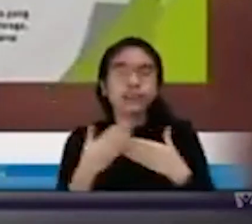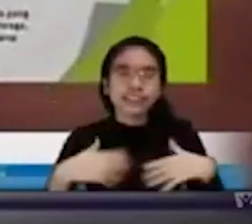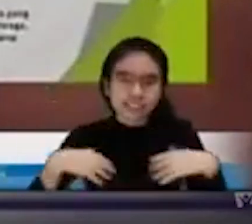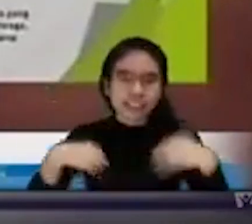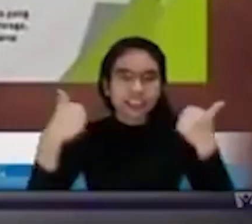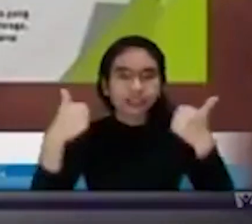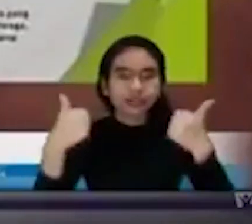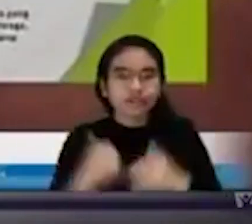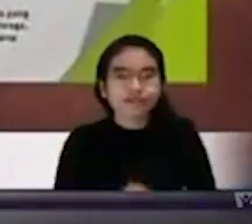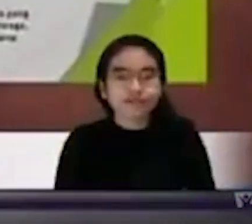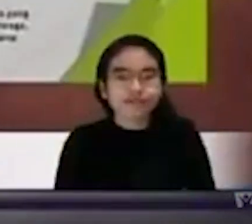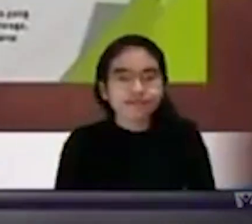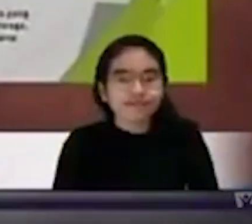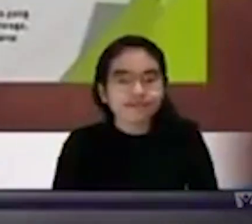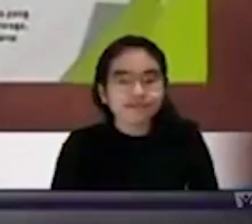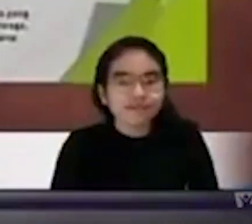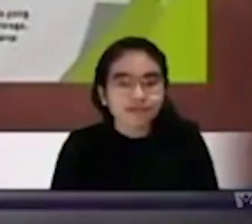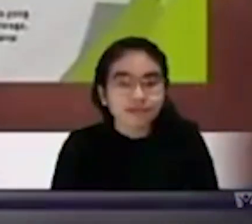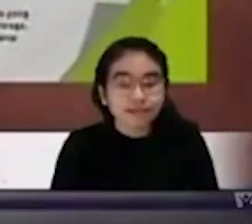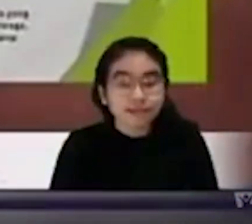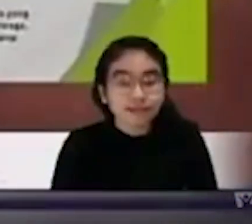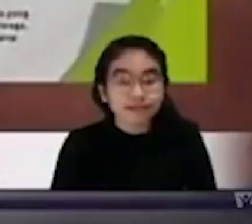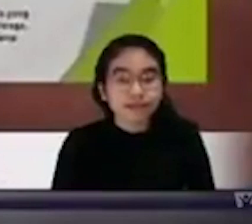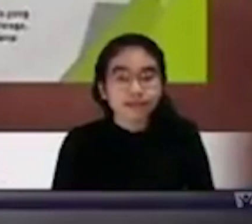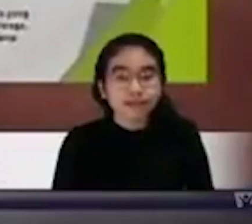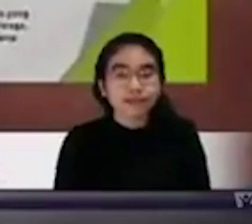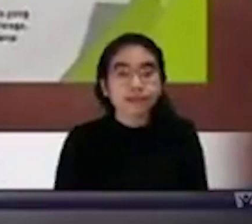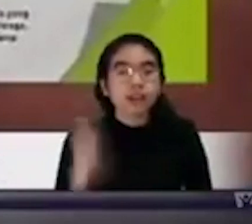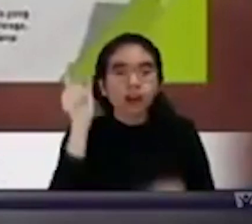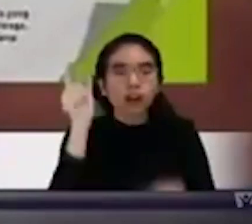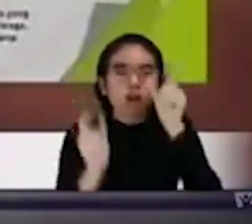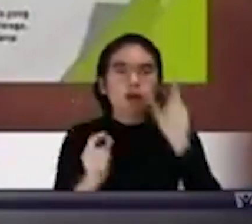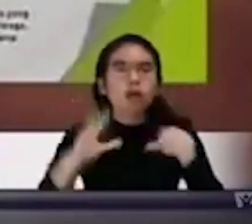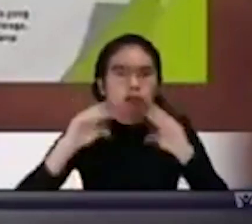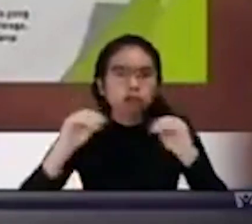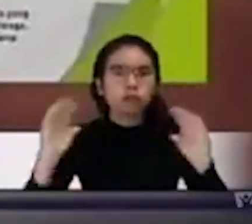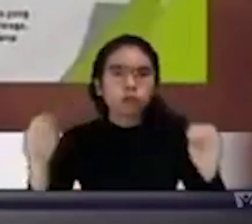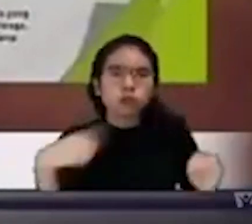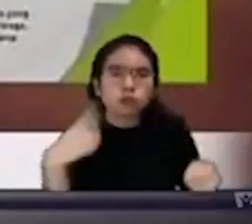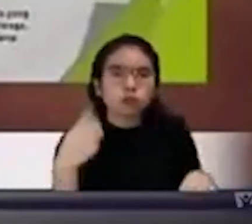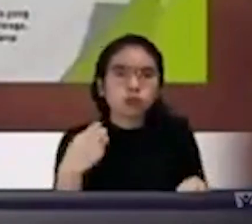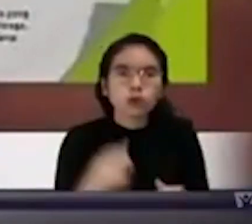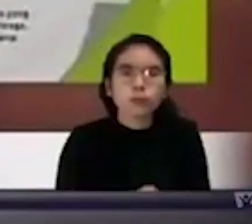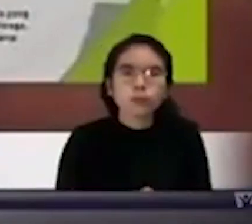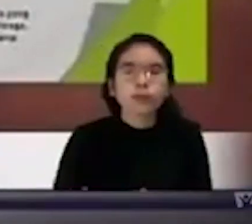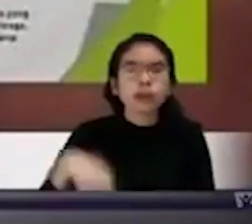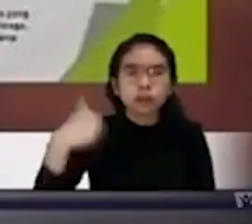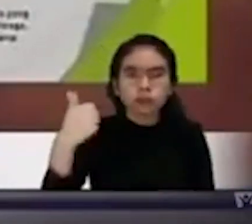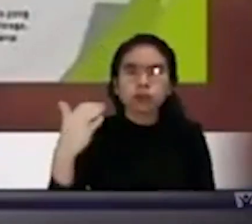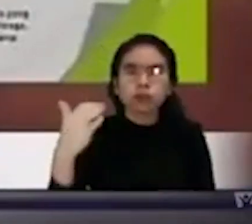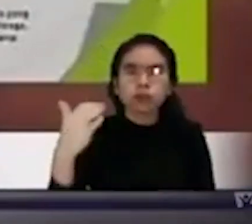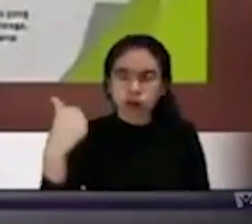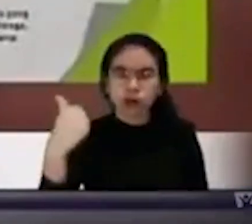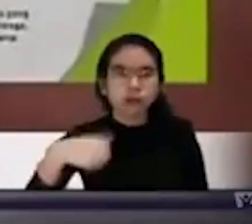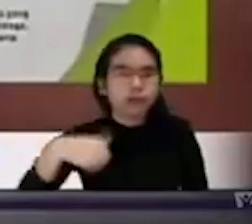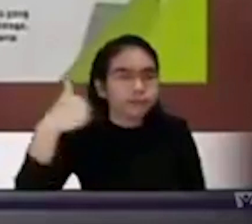mereka melakukan sehingga para pekerja di sana hidup sehat. Dan orang-orang yang datang ke rumah